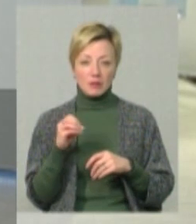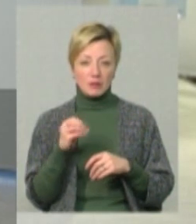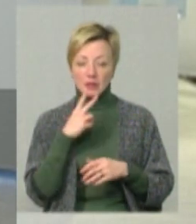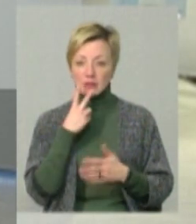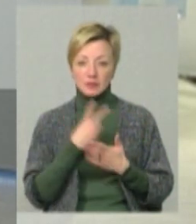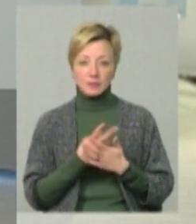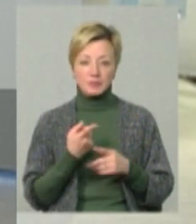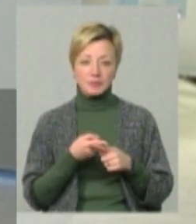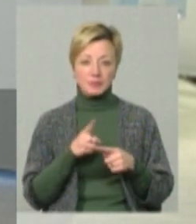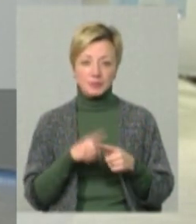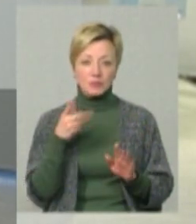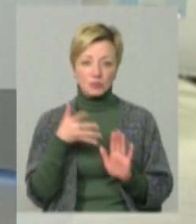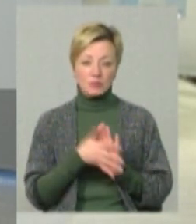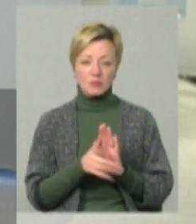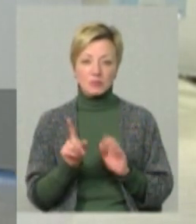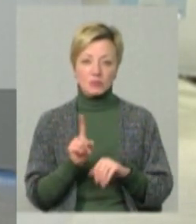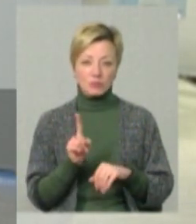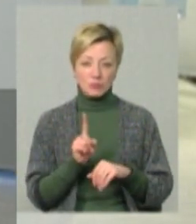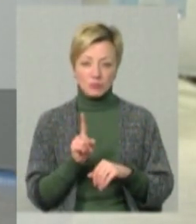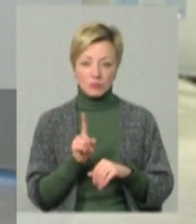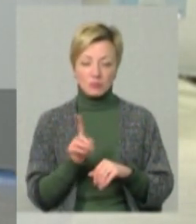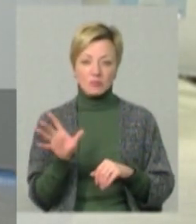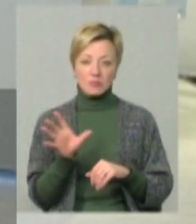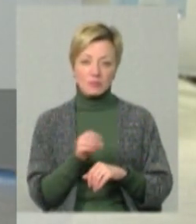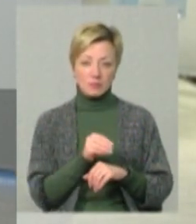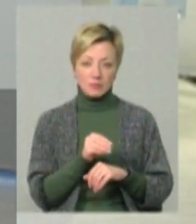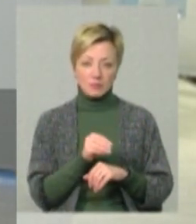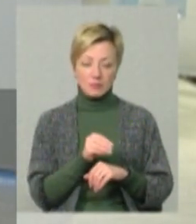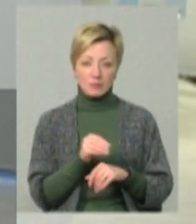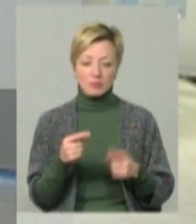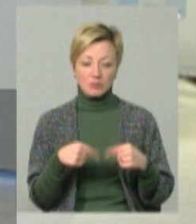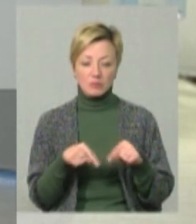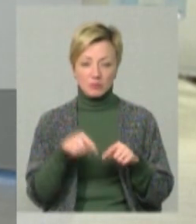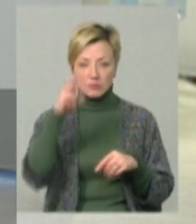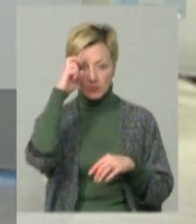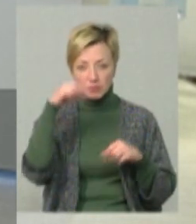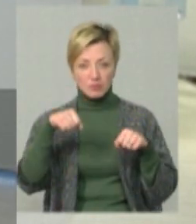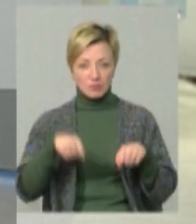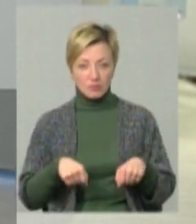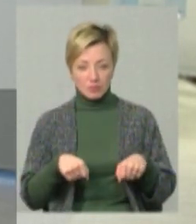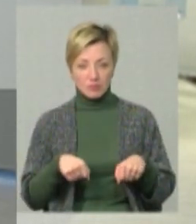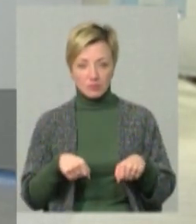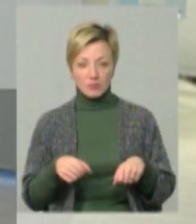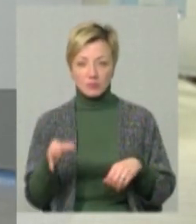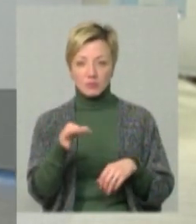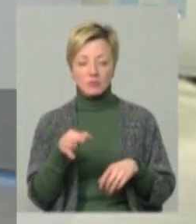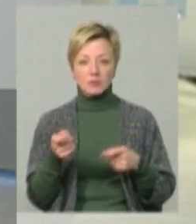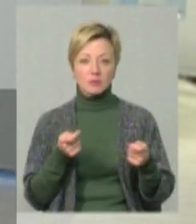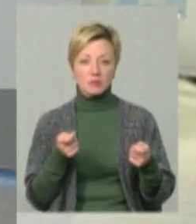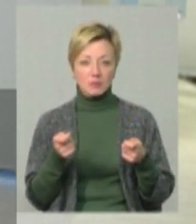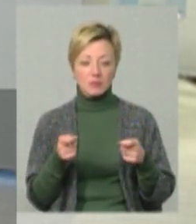Але, незважаючи на це, зрозуміло, що всі органи державної влади,